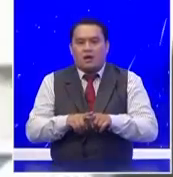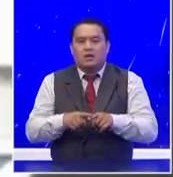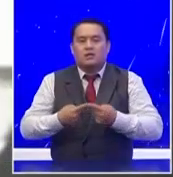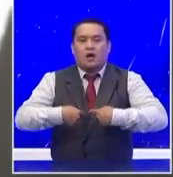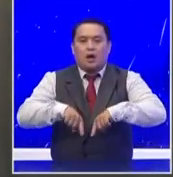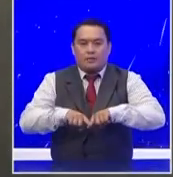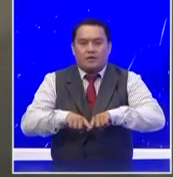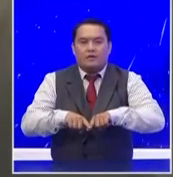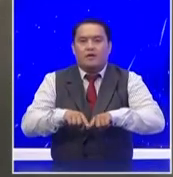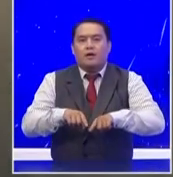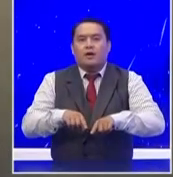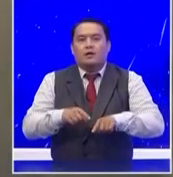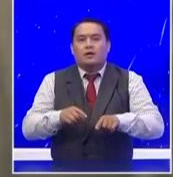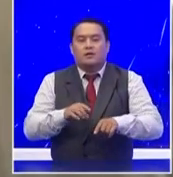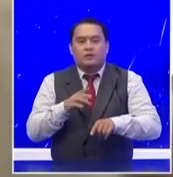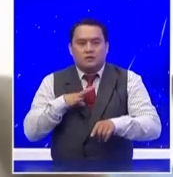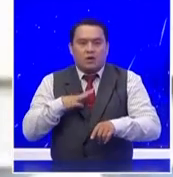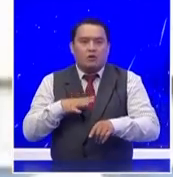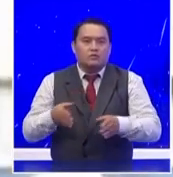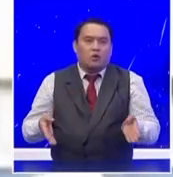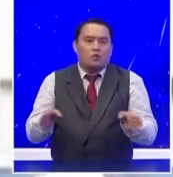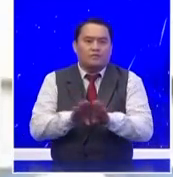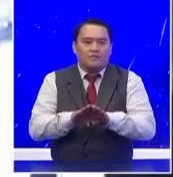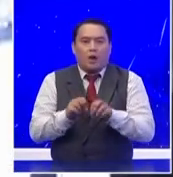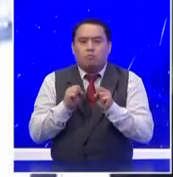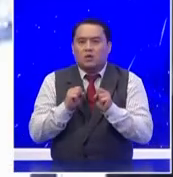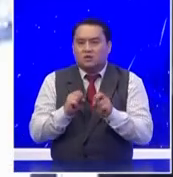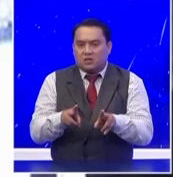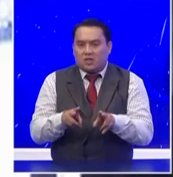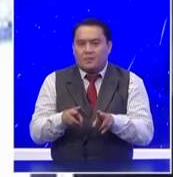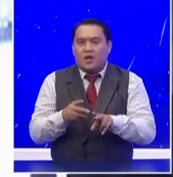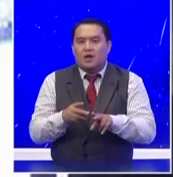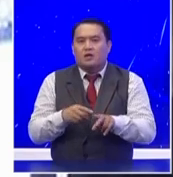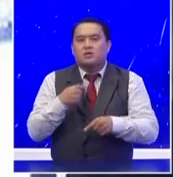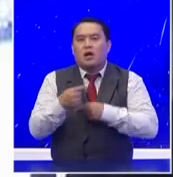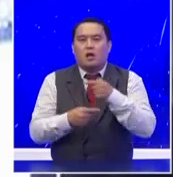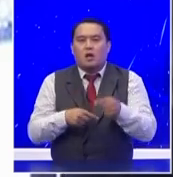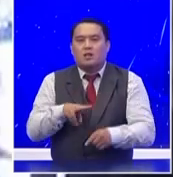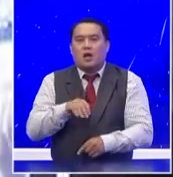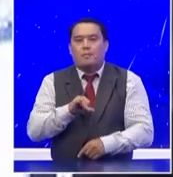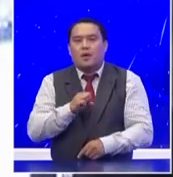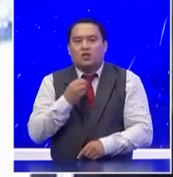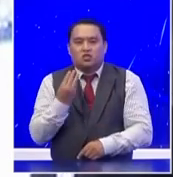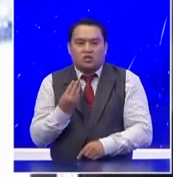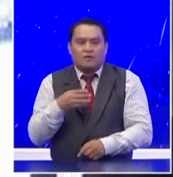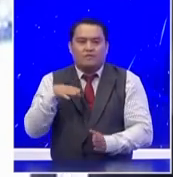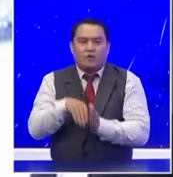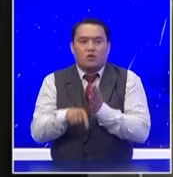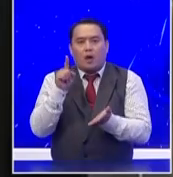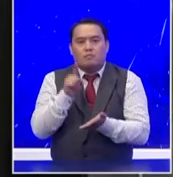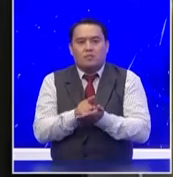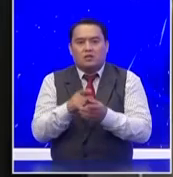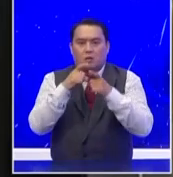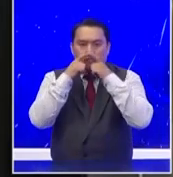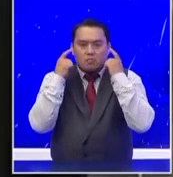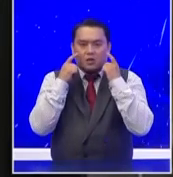департамента которого – Вар и Приморские Альпы – находятся в красной зоне опасности. На другом берегу Ла-Манша с сегодняшнего дня вводится обязательное